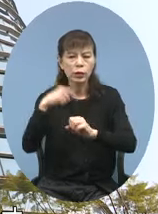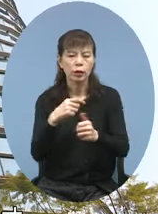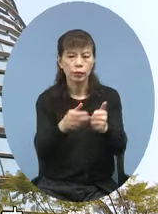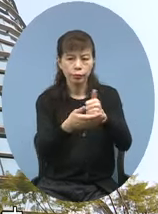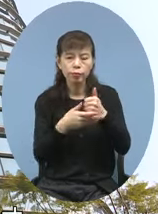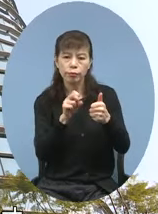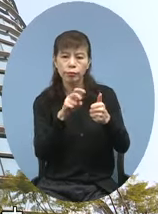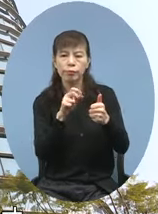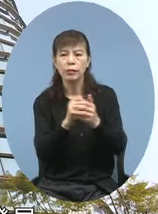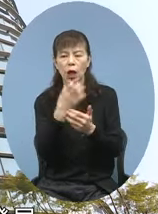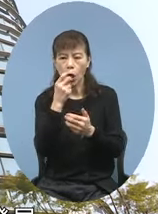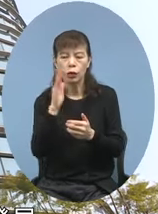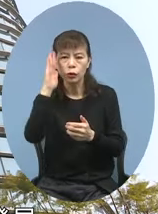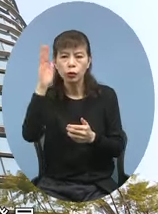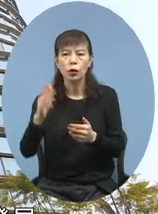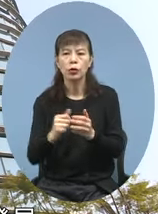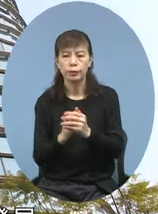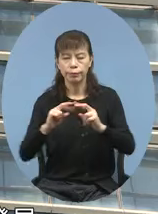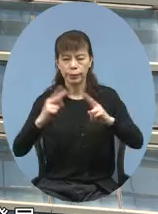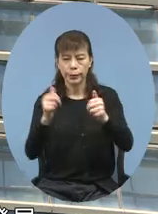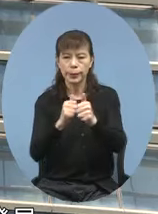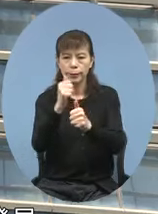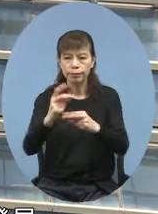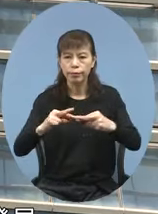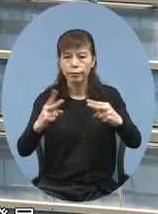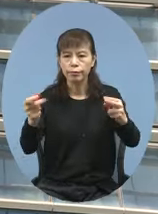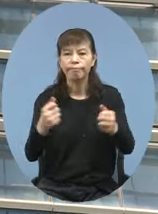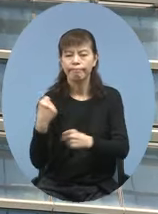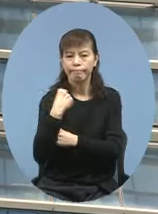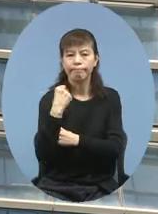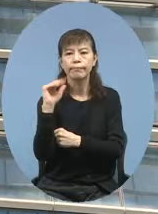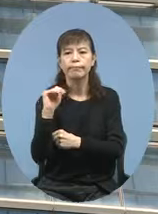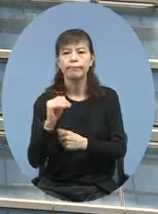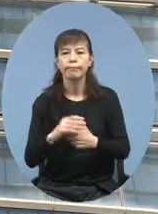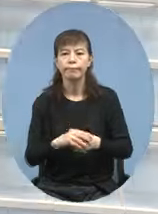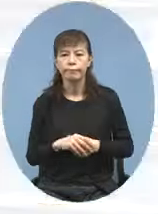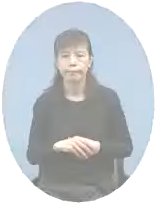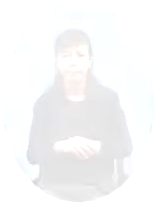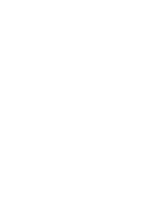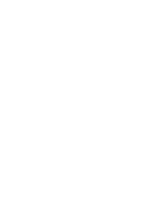和挽留人才，為香港日後重新啟動行業發展增添力量。